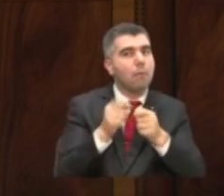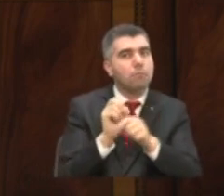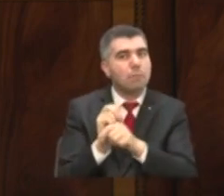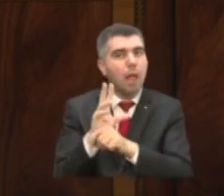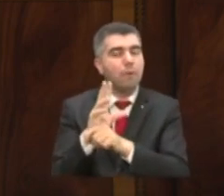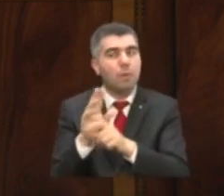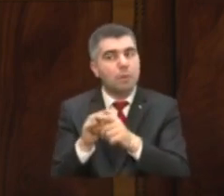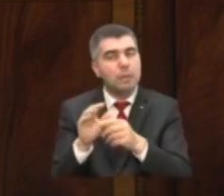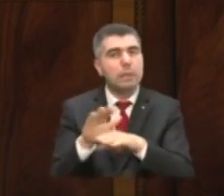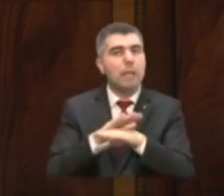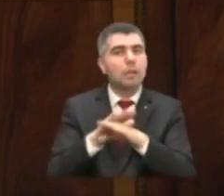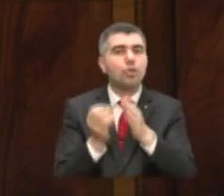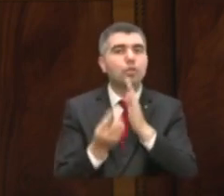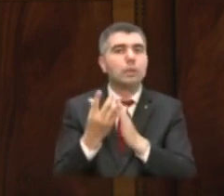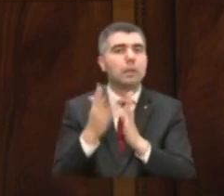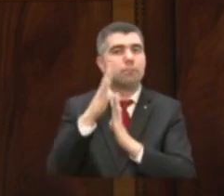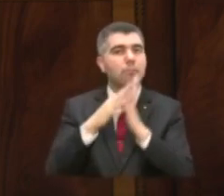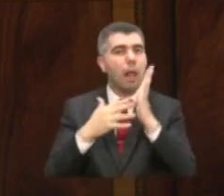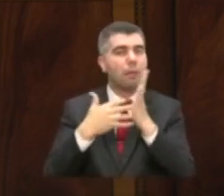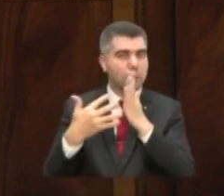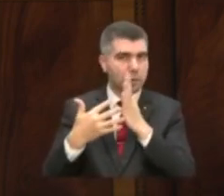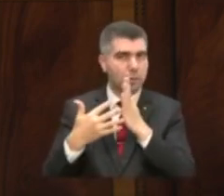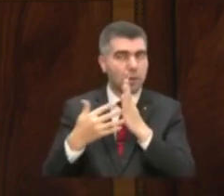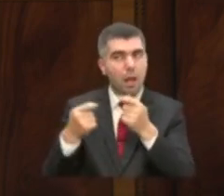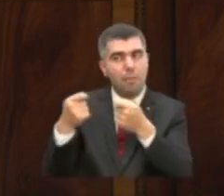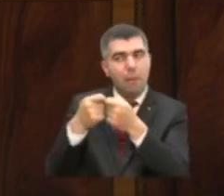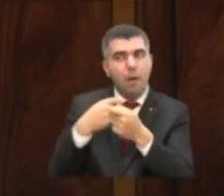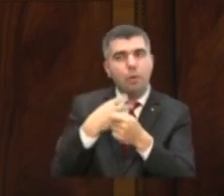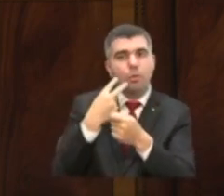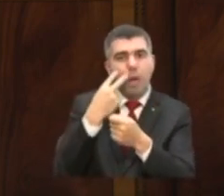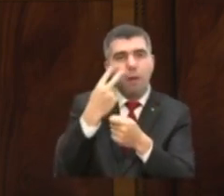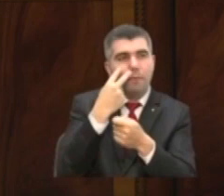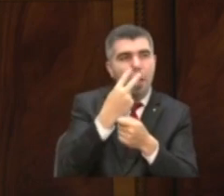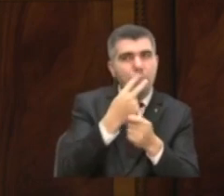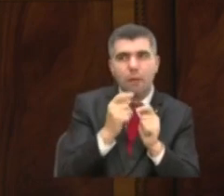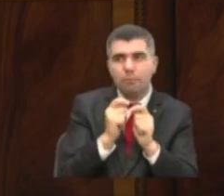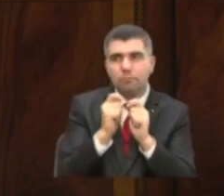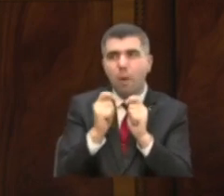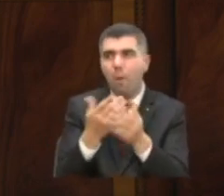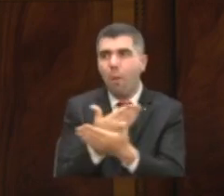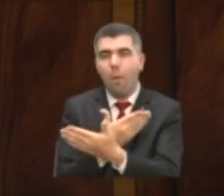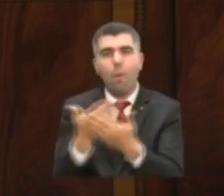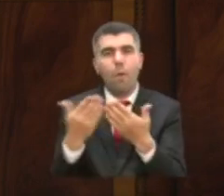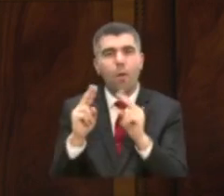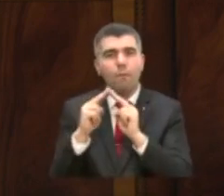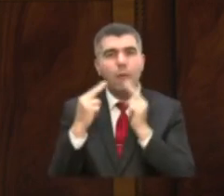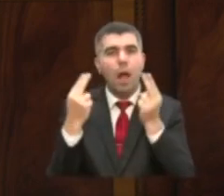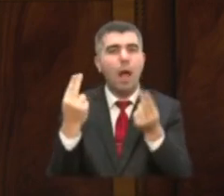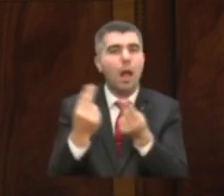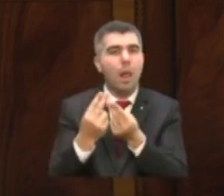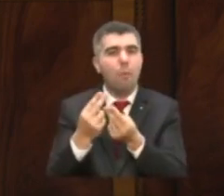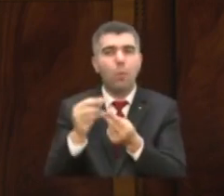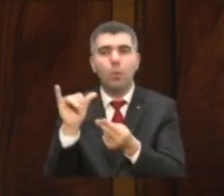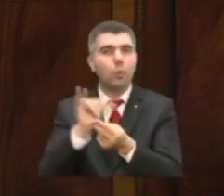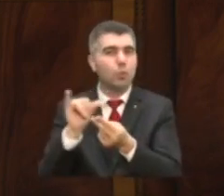التحولات الإقليمية والدولية في هذا المجال، وتأخذ أيضا بعين الاعتبار الالتزامات الدولية